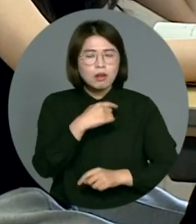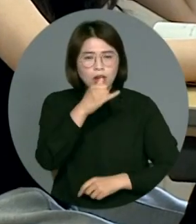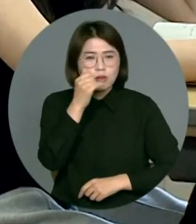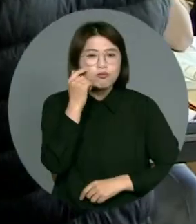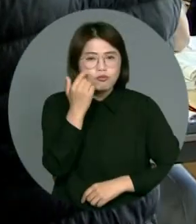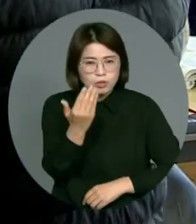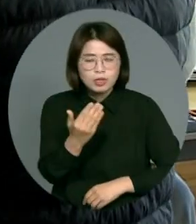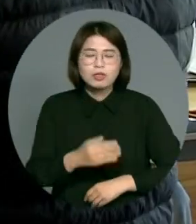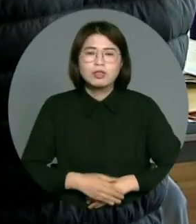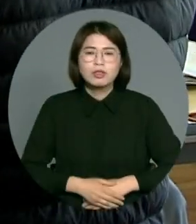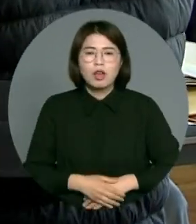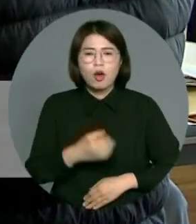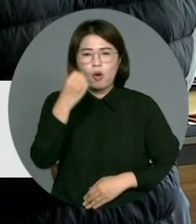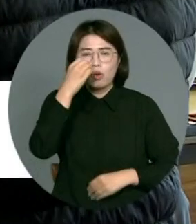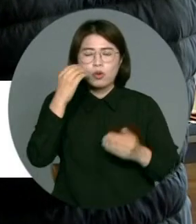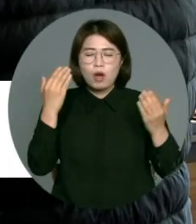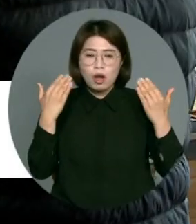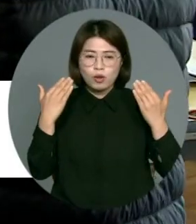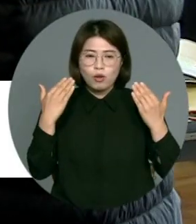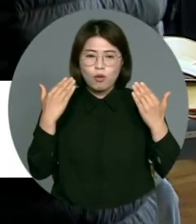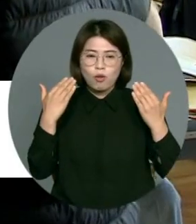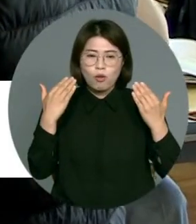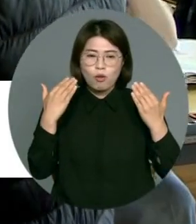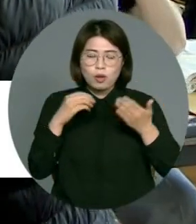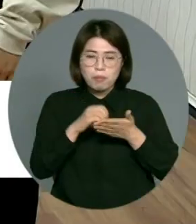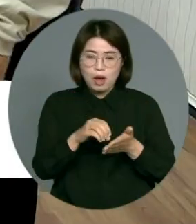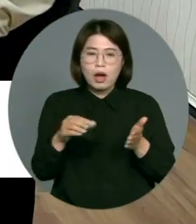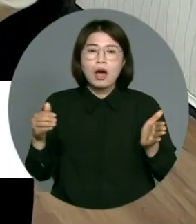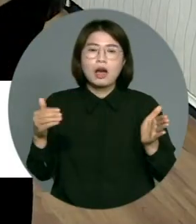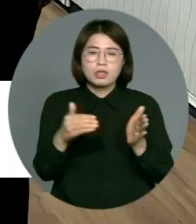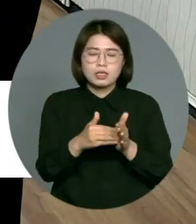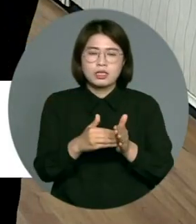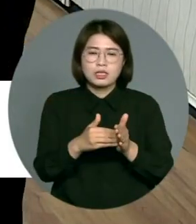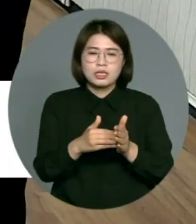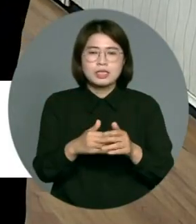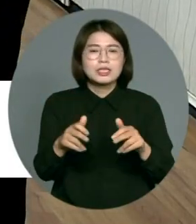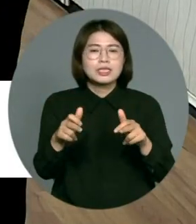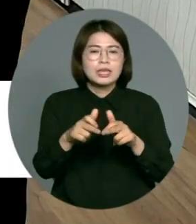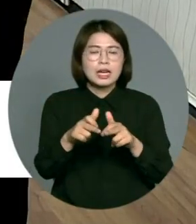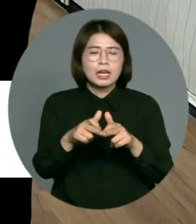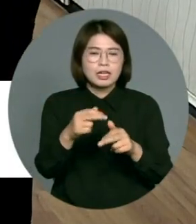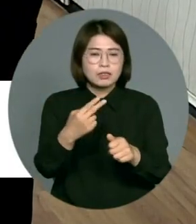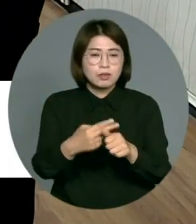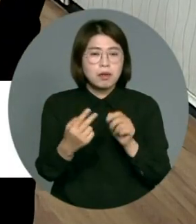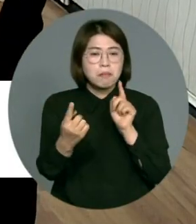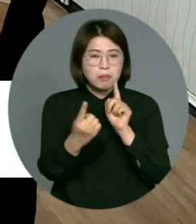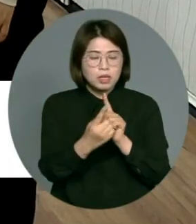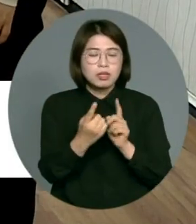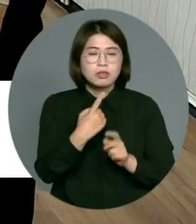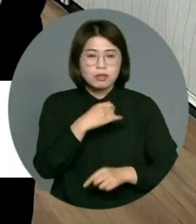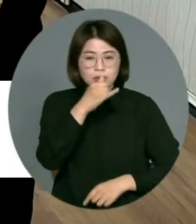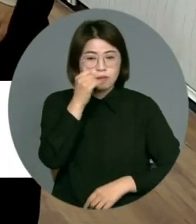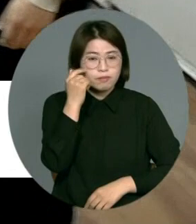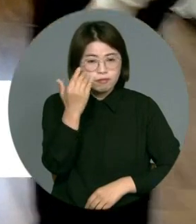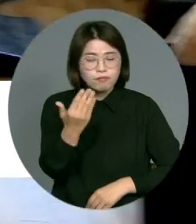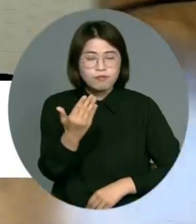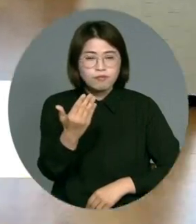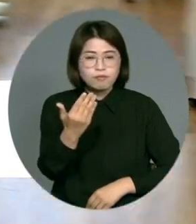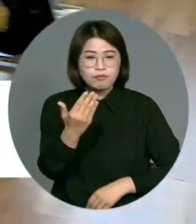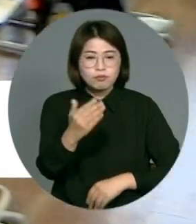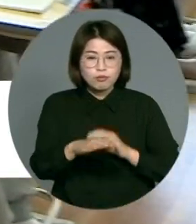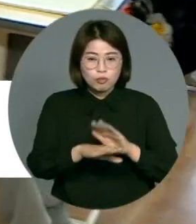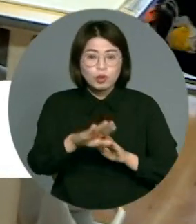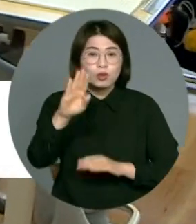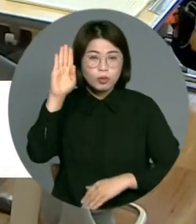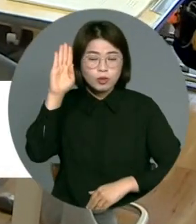물었습니다. 고등학교까지 올라오면서 혹시 장애를 가진 선생님을 만나 뵌 적이 있나요? 있다면 손